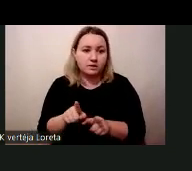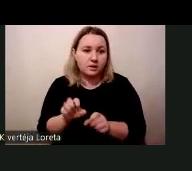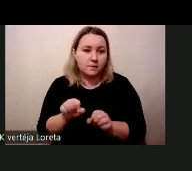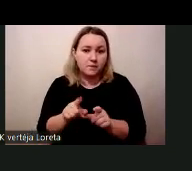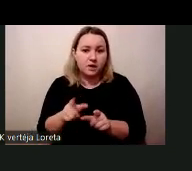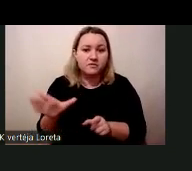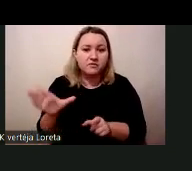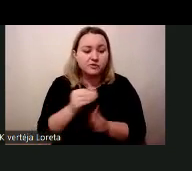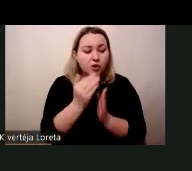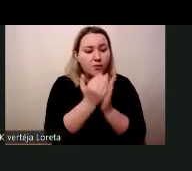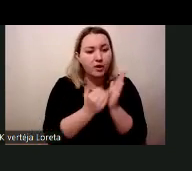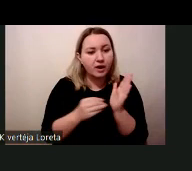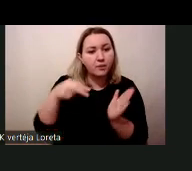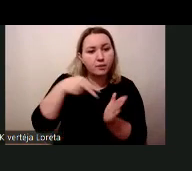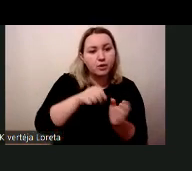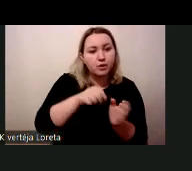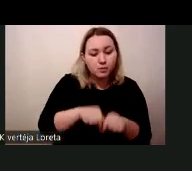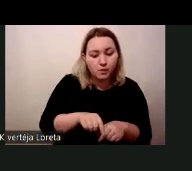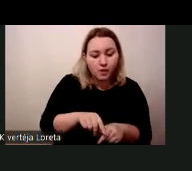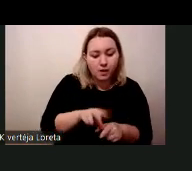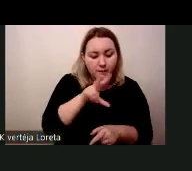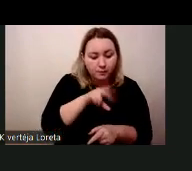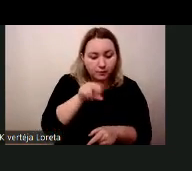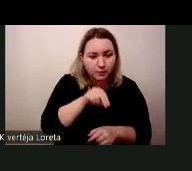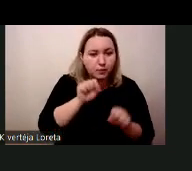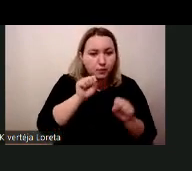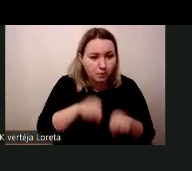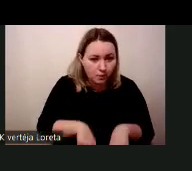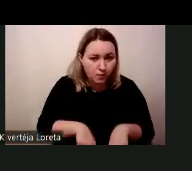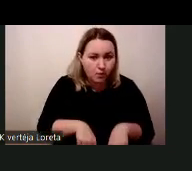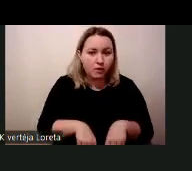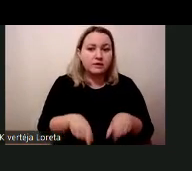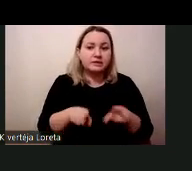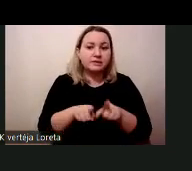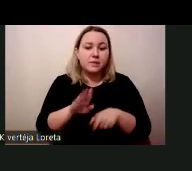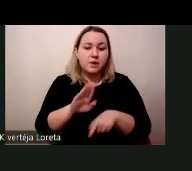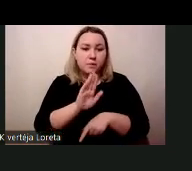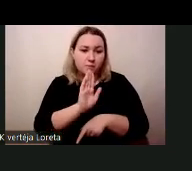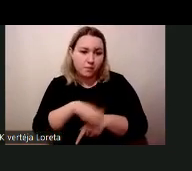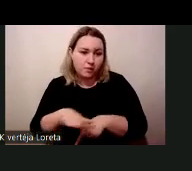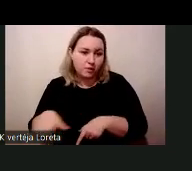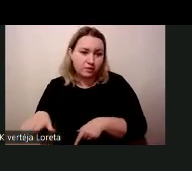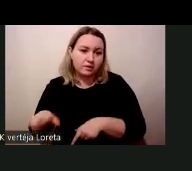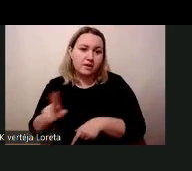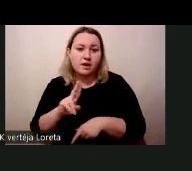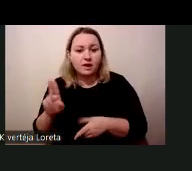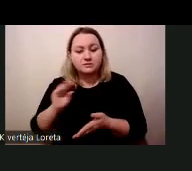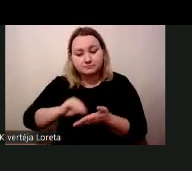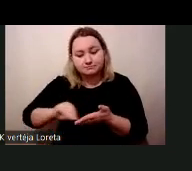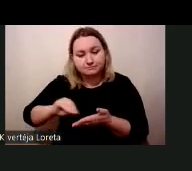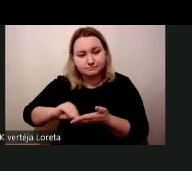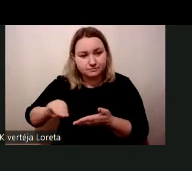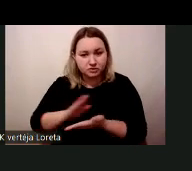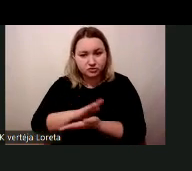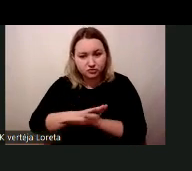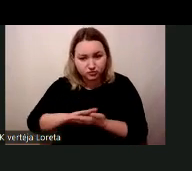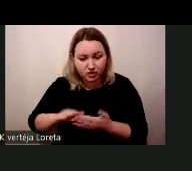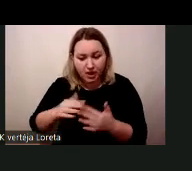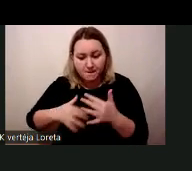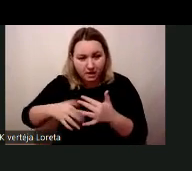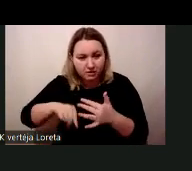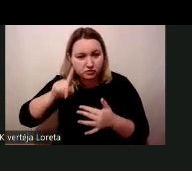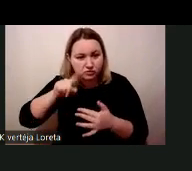visoje programoje. Taigi taip pat yra mokiniai, kurie nuosekliai rašo, naudodami pagrindus ir